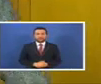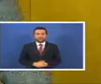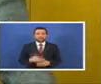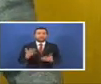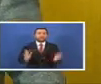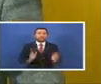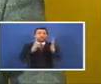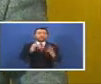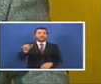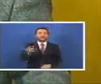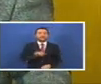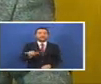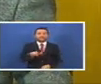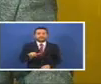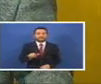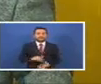muhalefete yakın